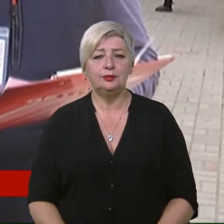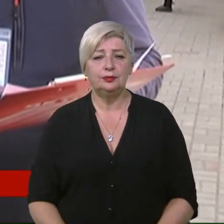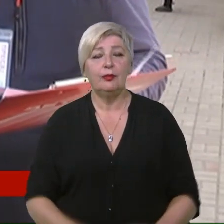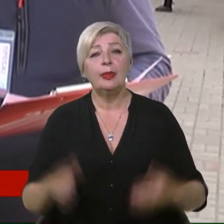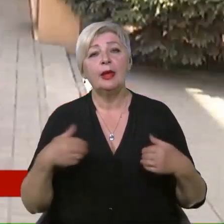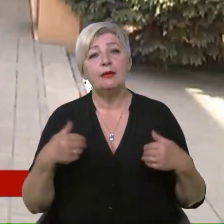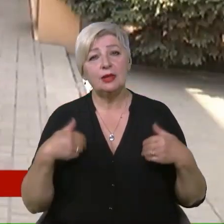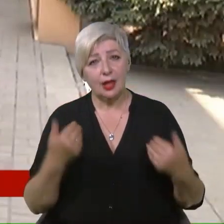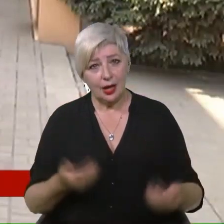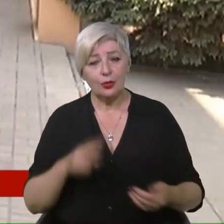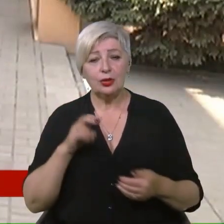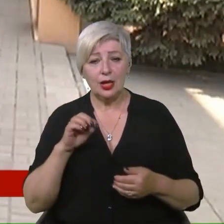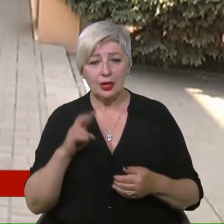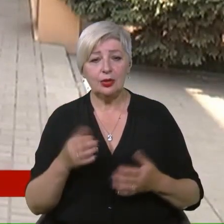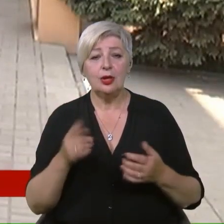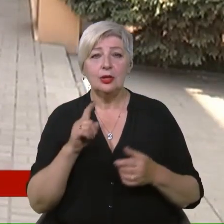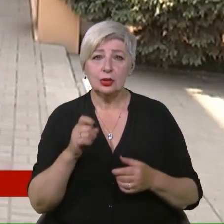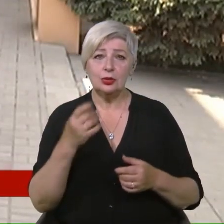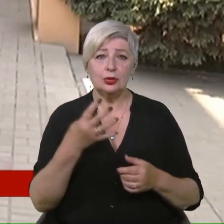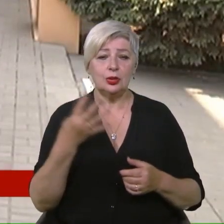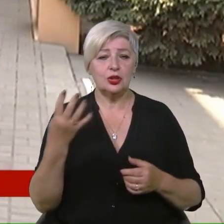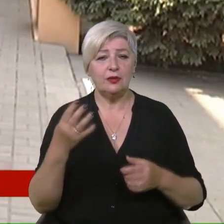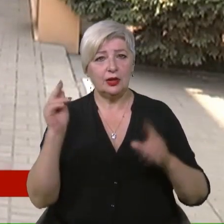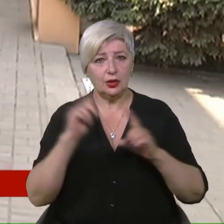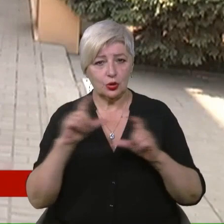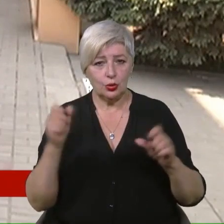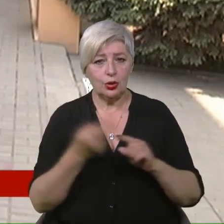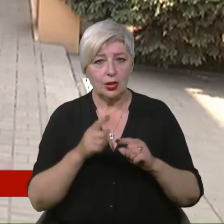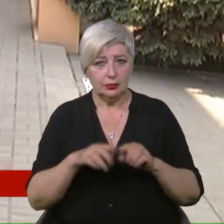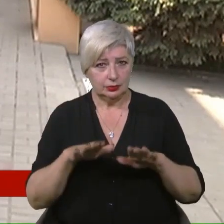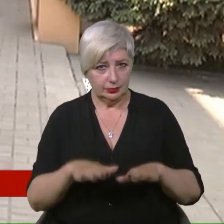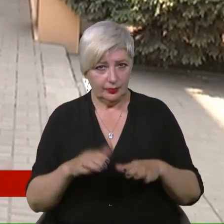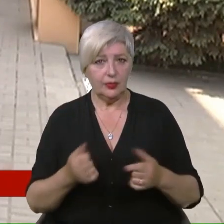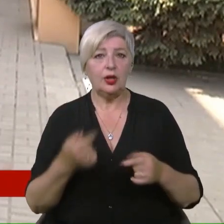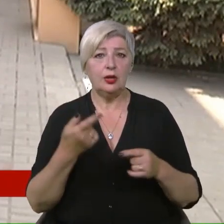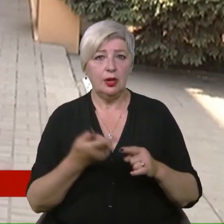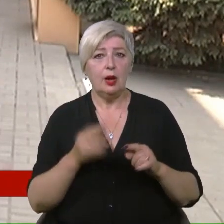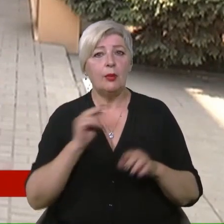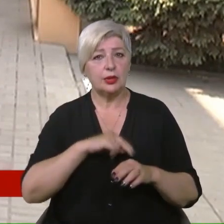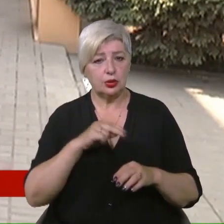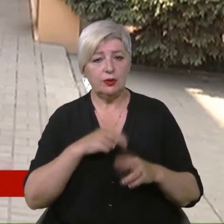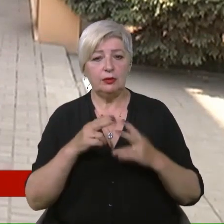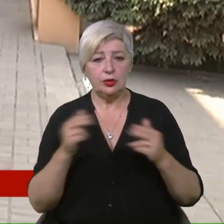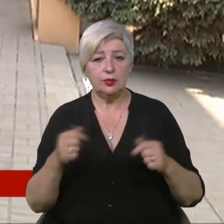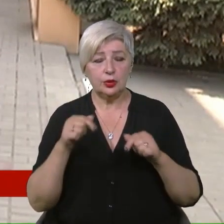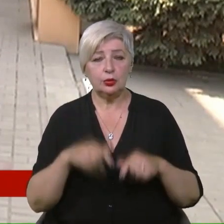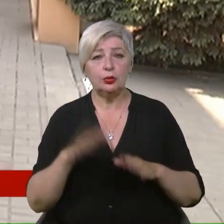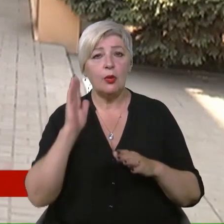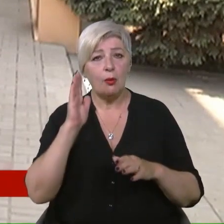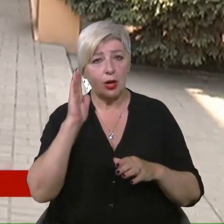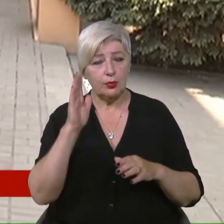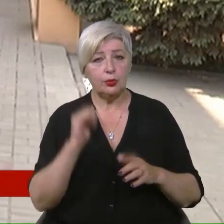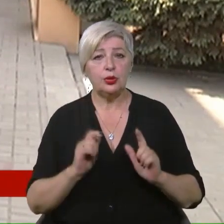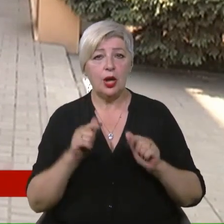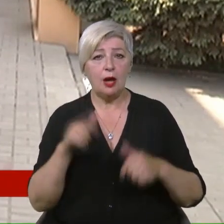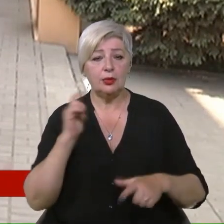Вітаю, Лейло. Ми біля 144-ї школи. Це один із пунктів тестування, який сьогодні працював у Дніпрі. Тут майбутні абітурієнти сьогодні здавали іспит з